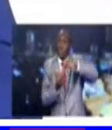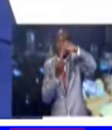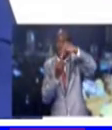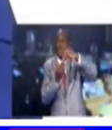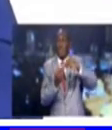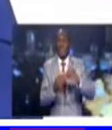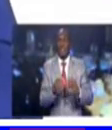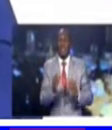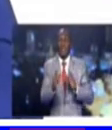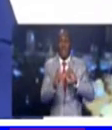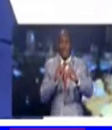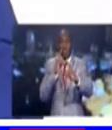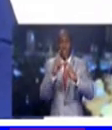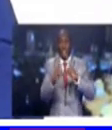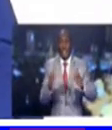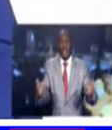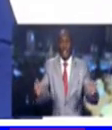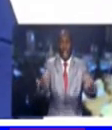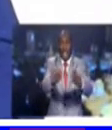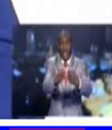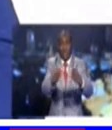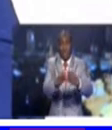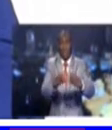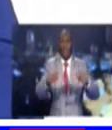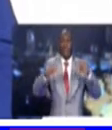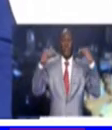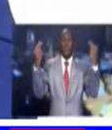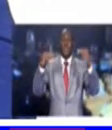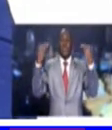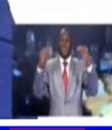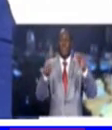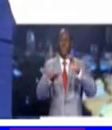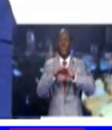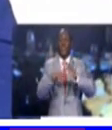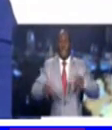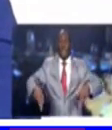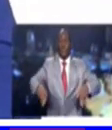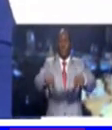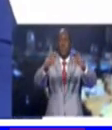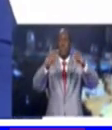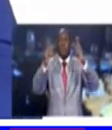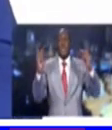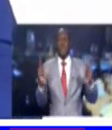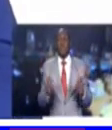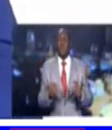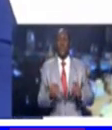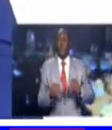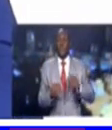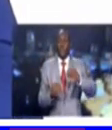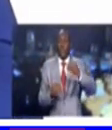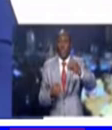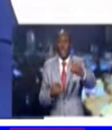cortège défilés rassemblements et manifestations cela vous rappelez d'ordonner